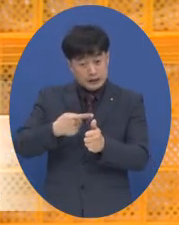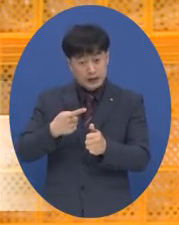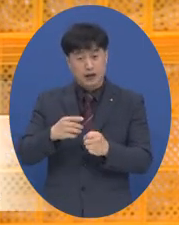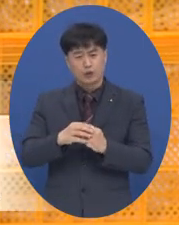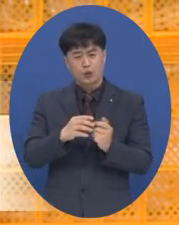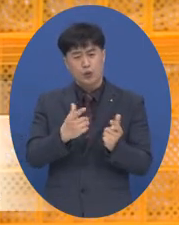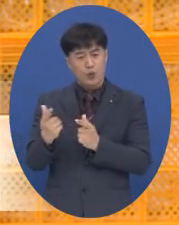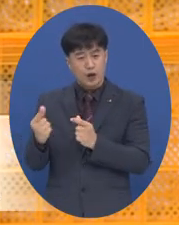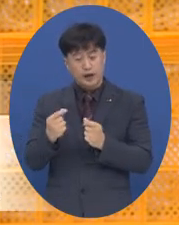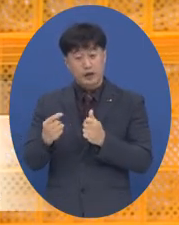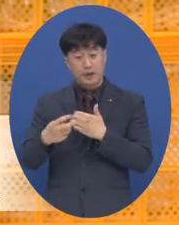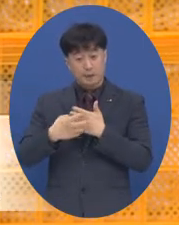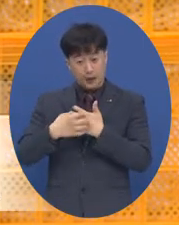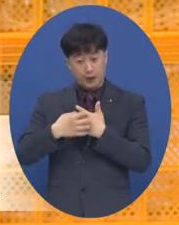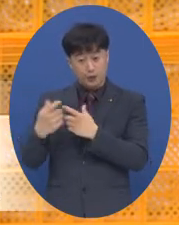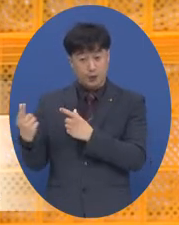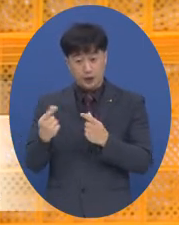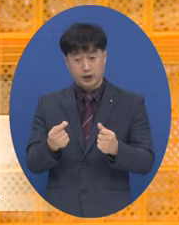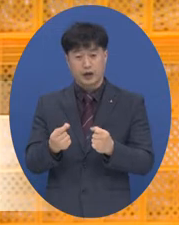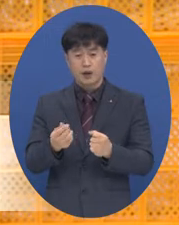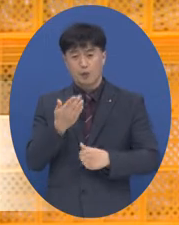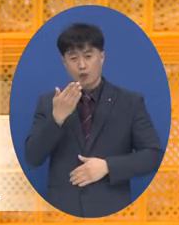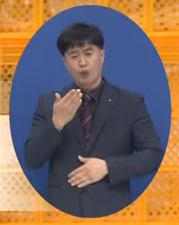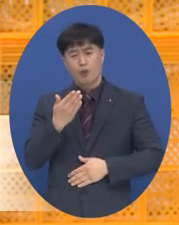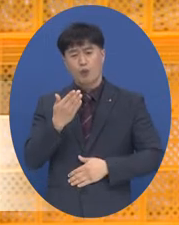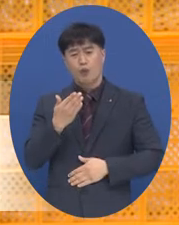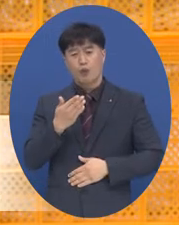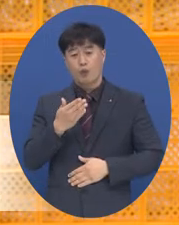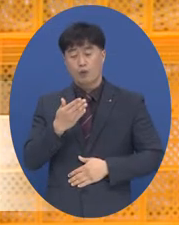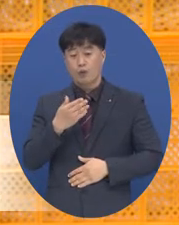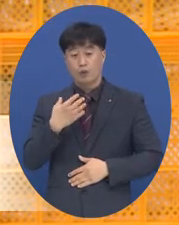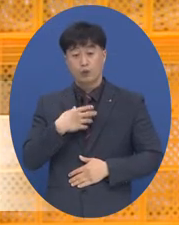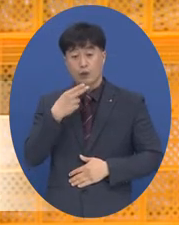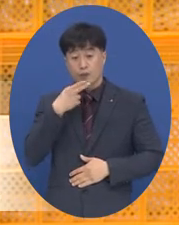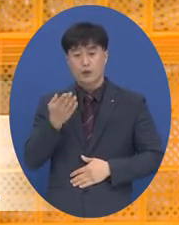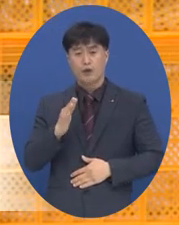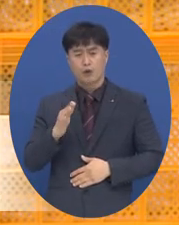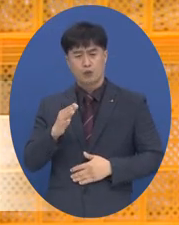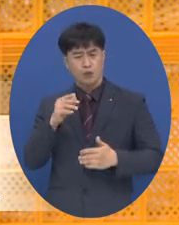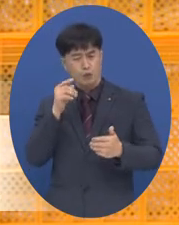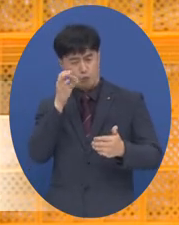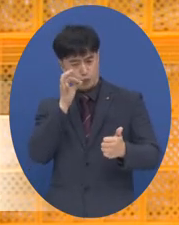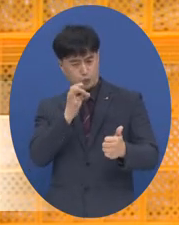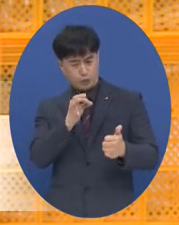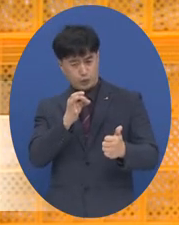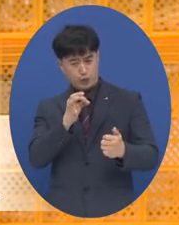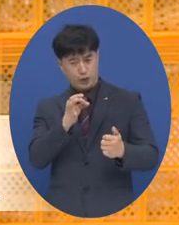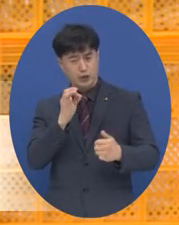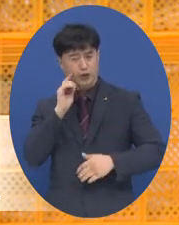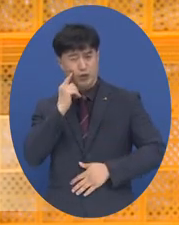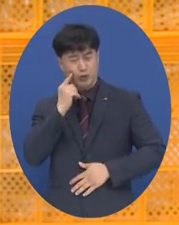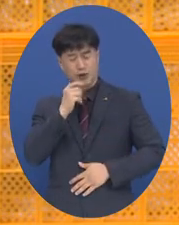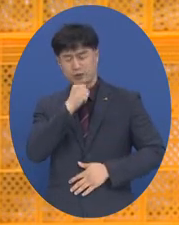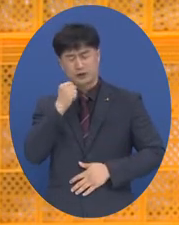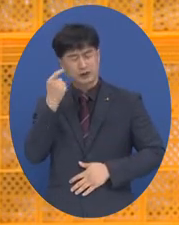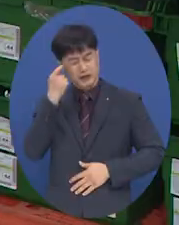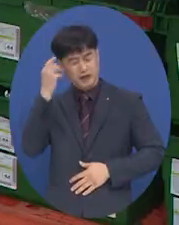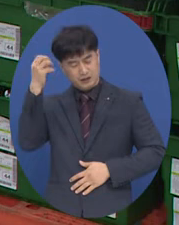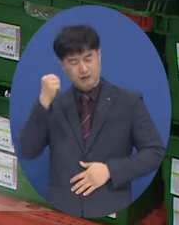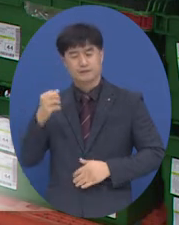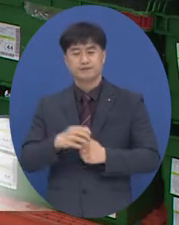벗겨내면은 일반 배하고 똑같습니다. 이제 먹는 데는 아무 이상이 없는데 단지 눈으로 보기에 이뻐 보여야 맛있다